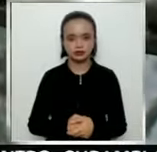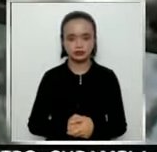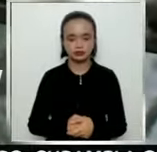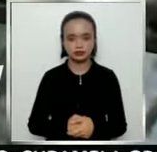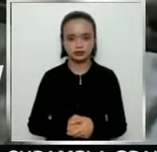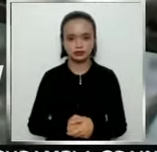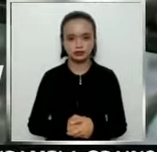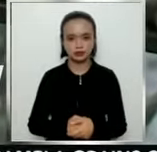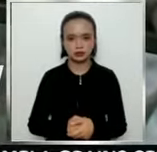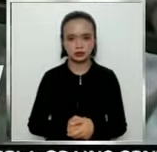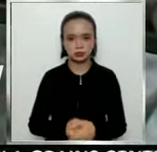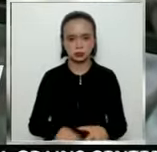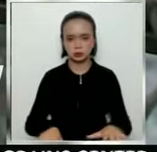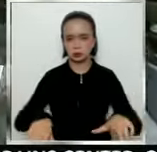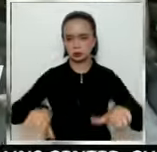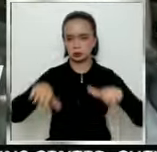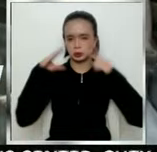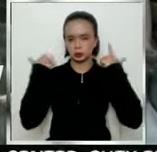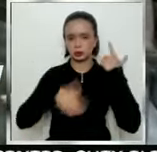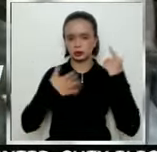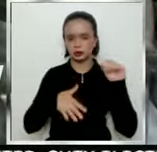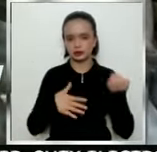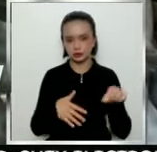Astig at asintado.